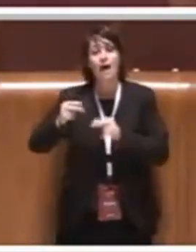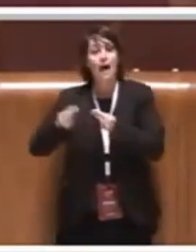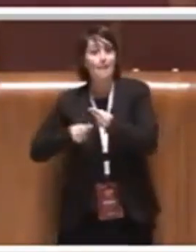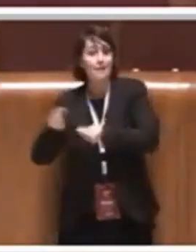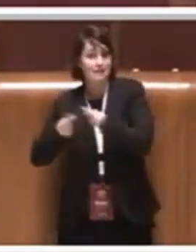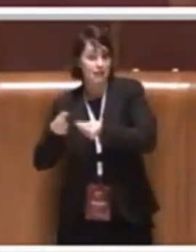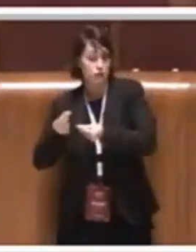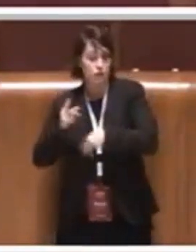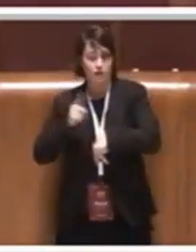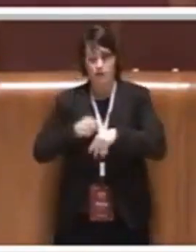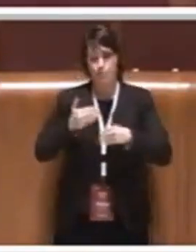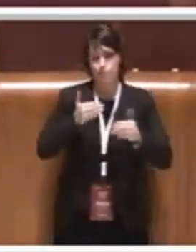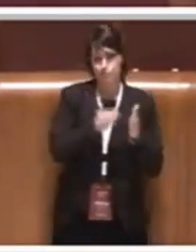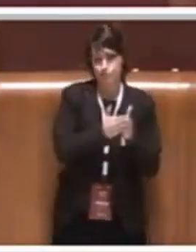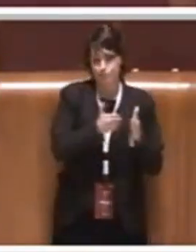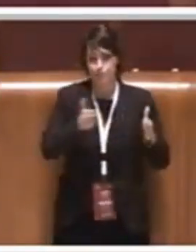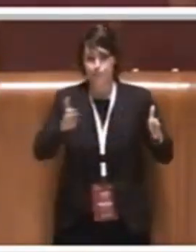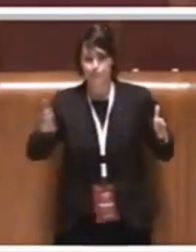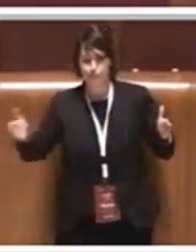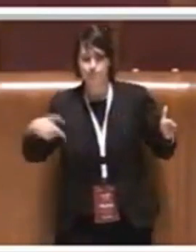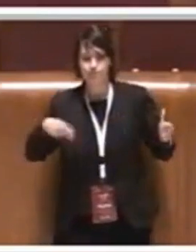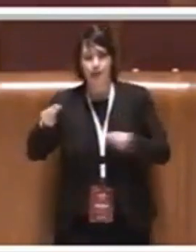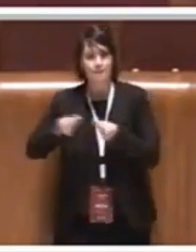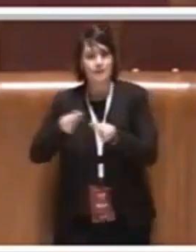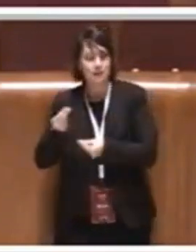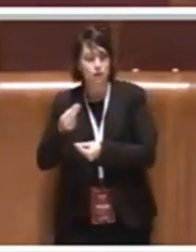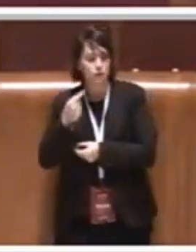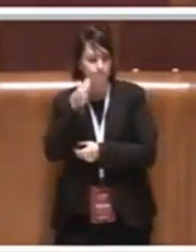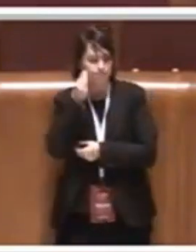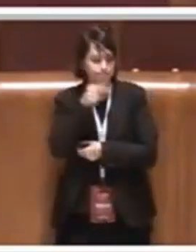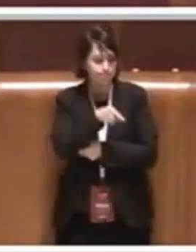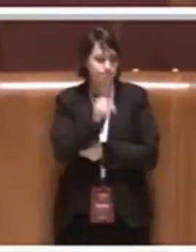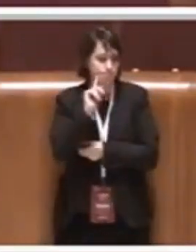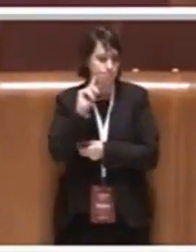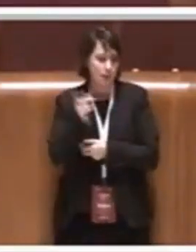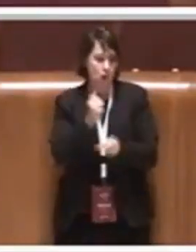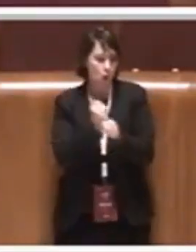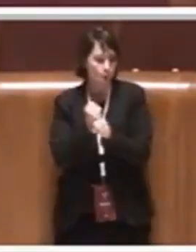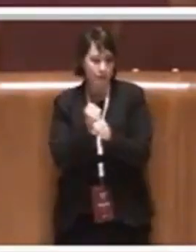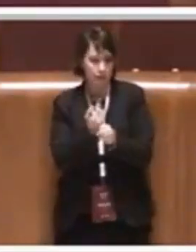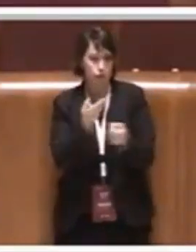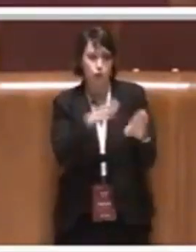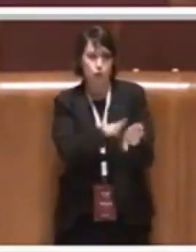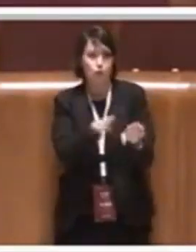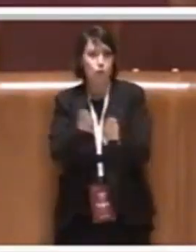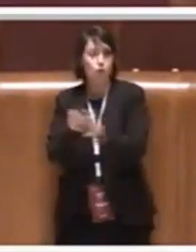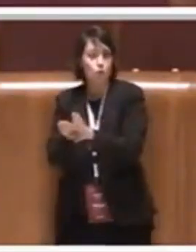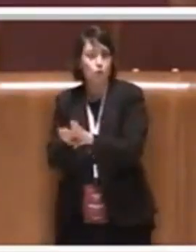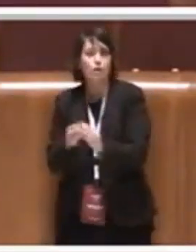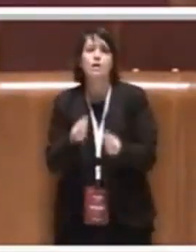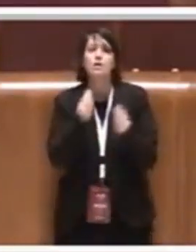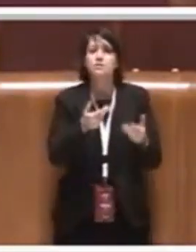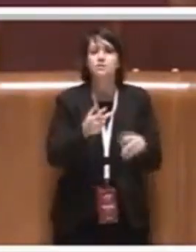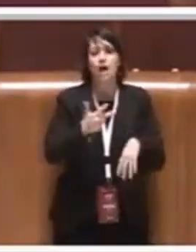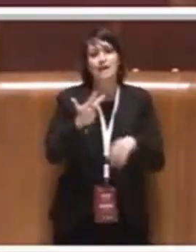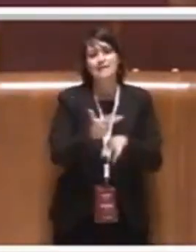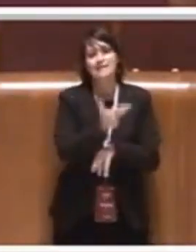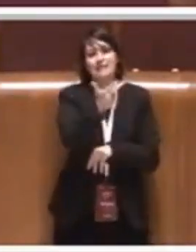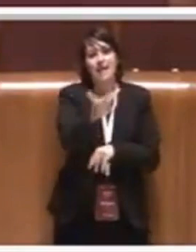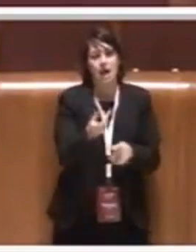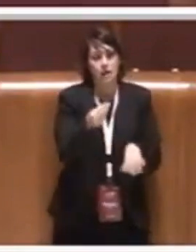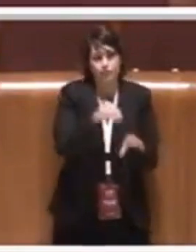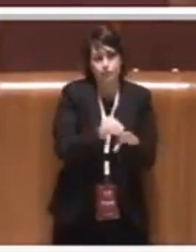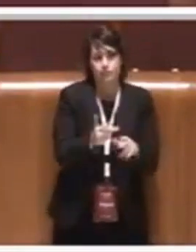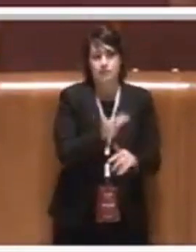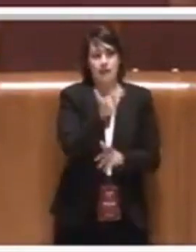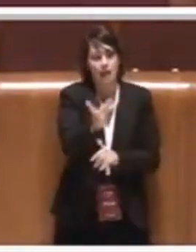sì che si potessero concludere le opere, ha dato anche delle proroghe di 3 anni in 3 anni. Quindi